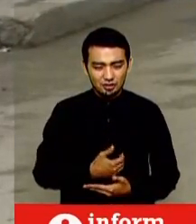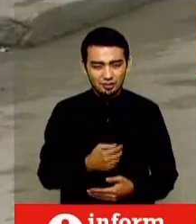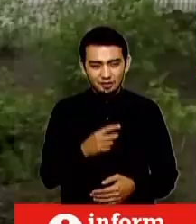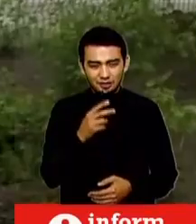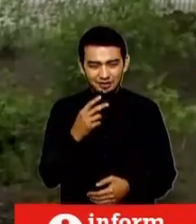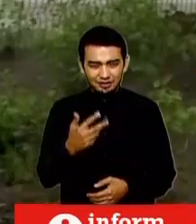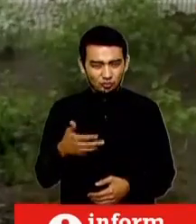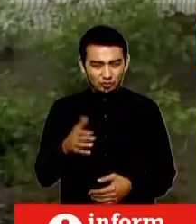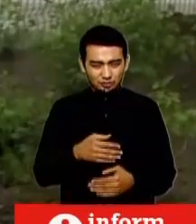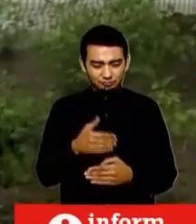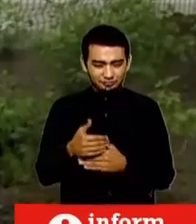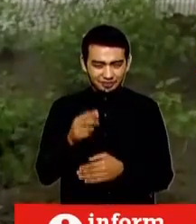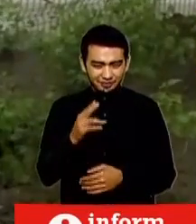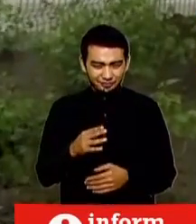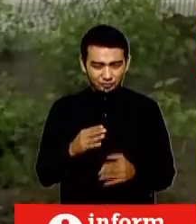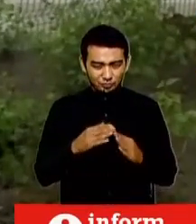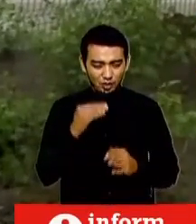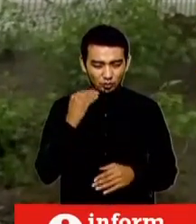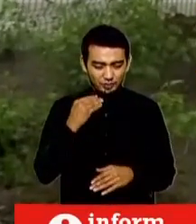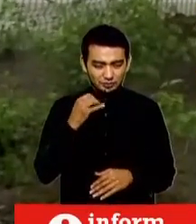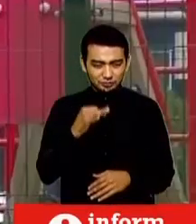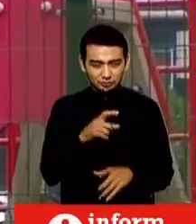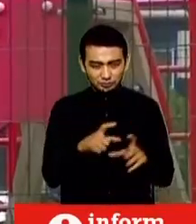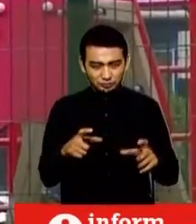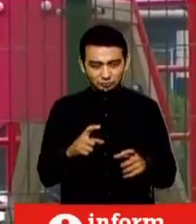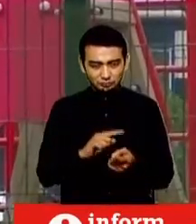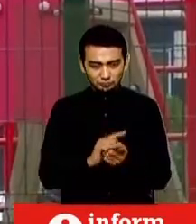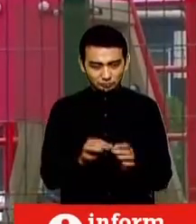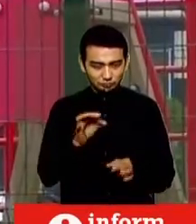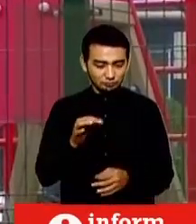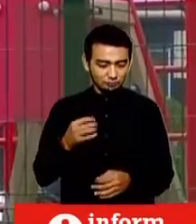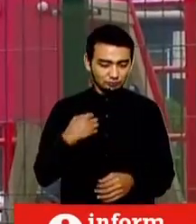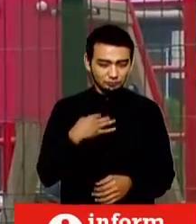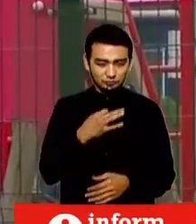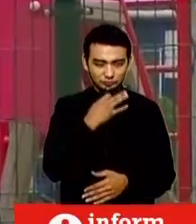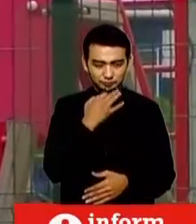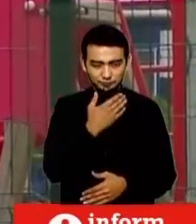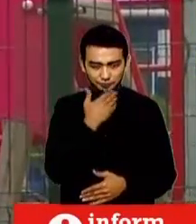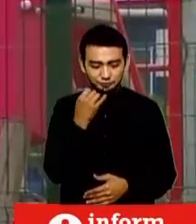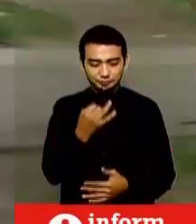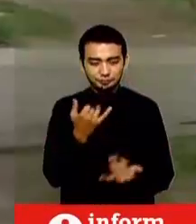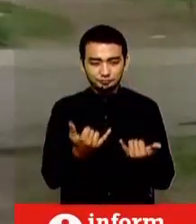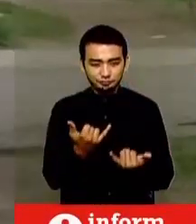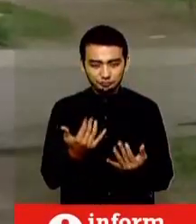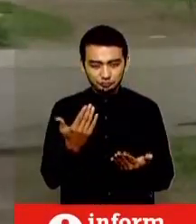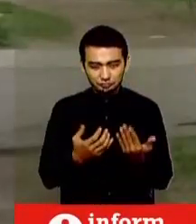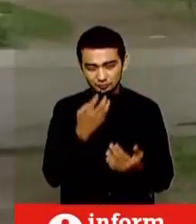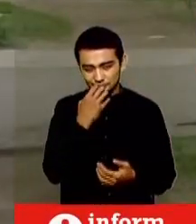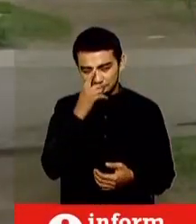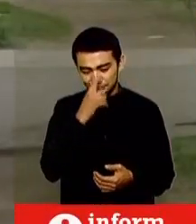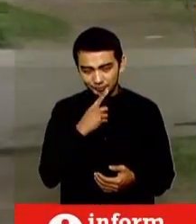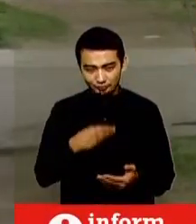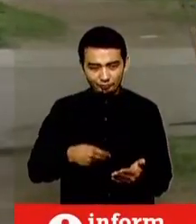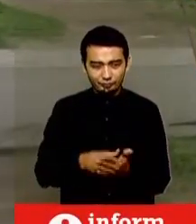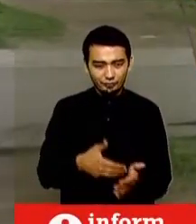многоэтажек микрорайона Есет-Батыр в Актобе. Людей такие изменения не устраивают, ведь если сейчас в среднем за тепло в месяц они платят